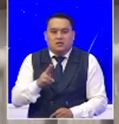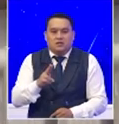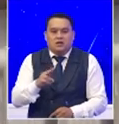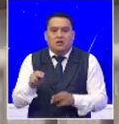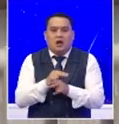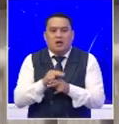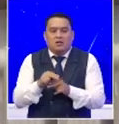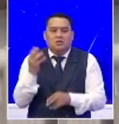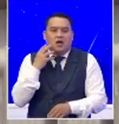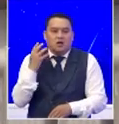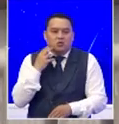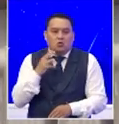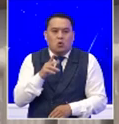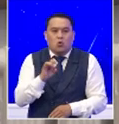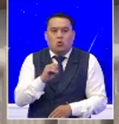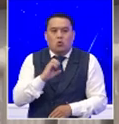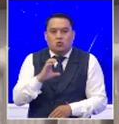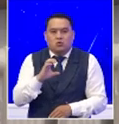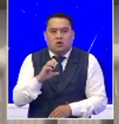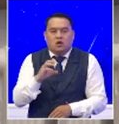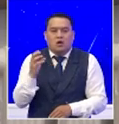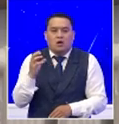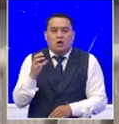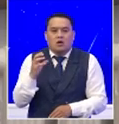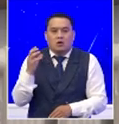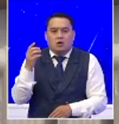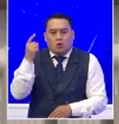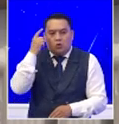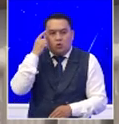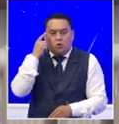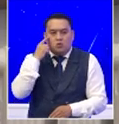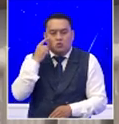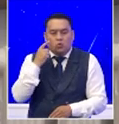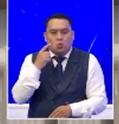Конструкция Саржик, Харгос, Когалу, Коксу, Карабулак.